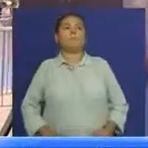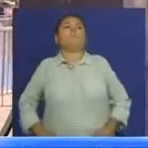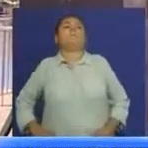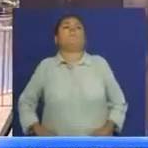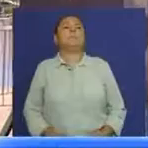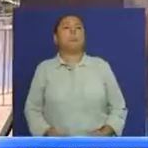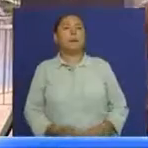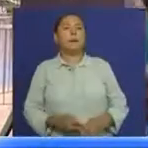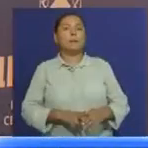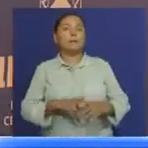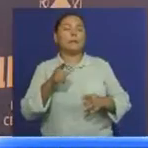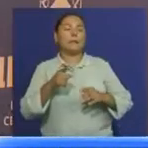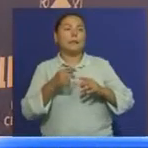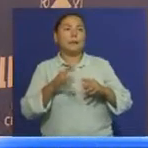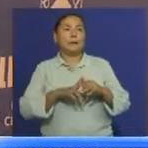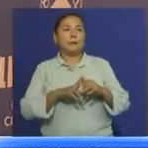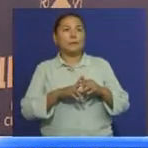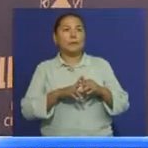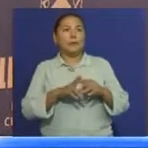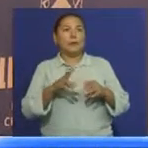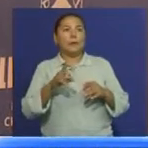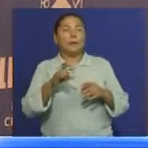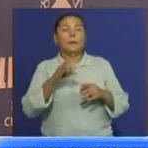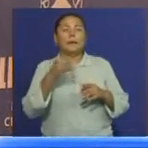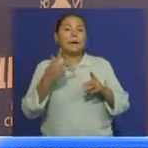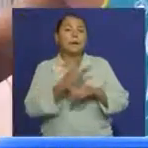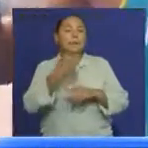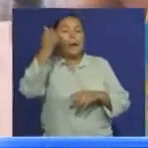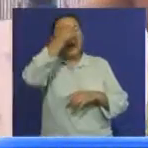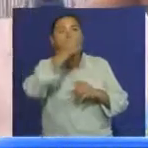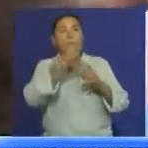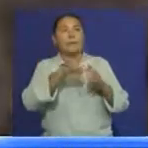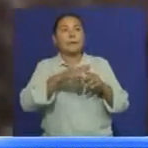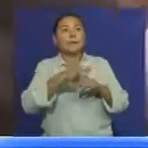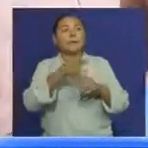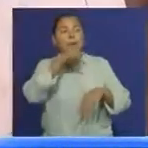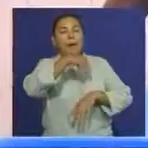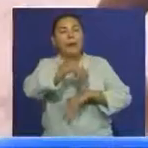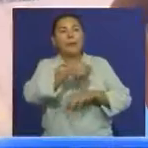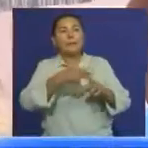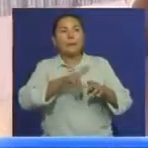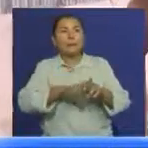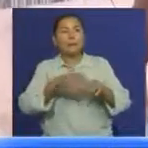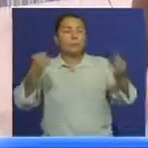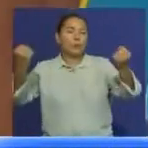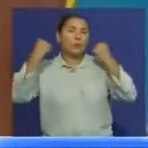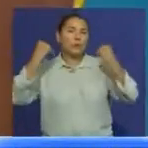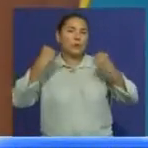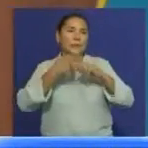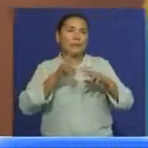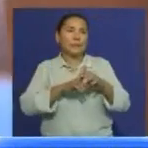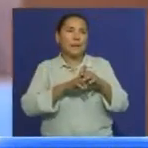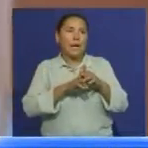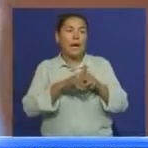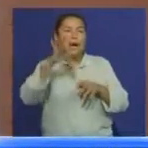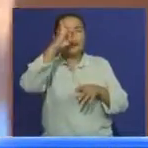Ересектер арасында мәреге бірінші болып Сабыржан Қосақ келді. Ол 2 сағатта тапсырман орындады. 12 жыл спорт саласында жүрген спортшы осыған дейін жеңіл